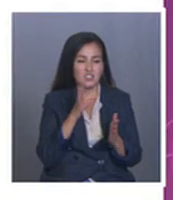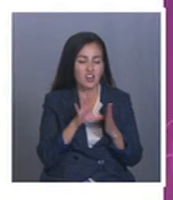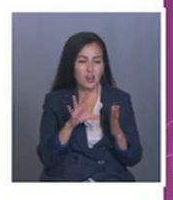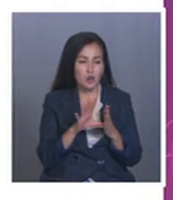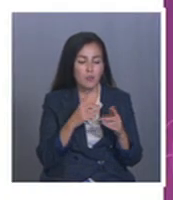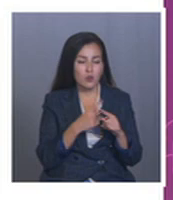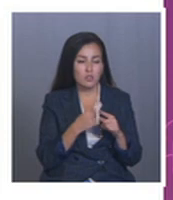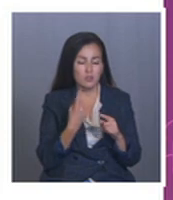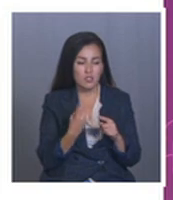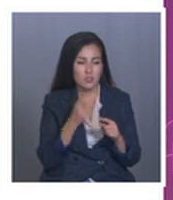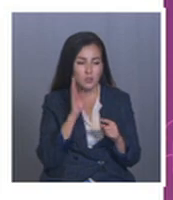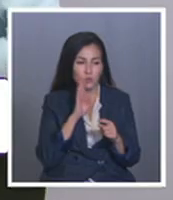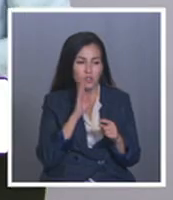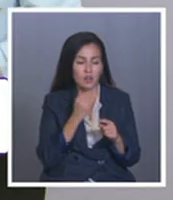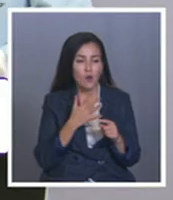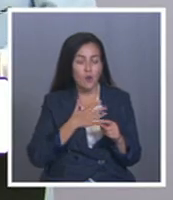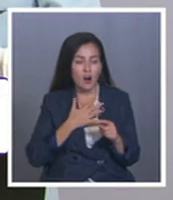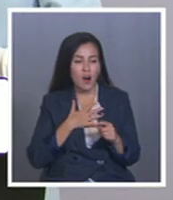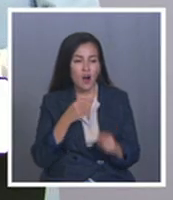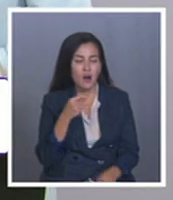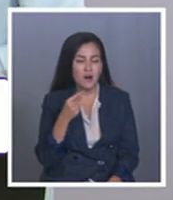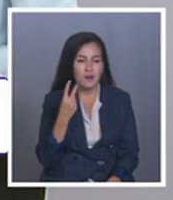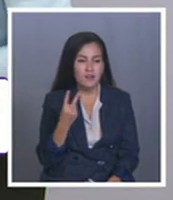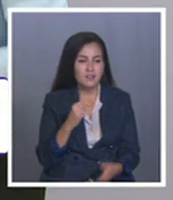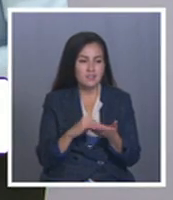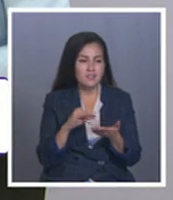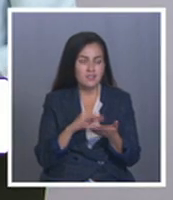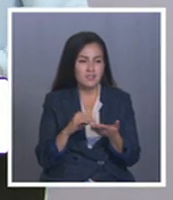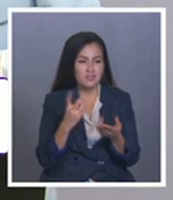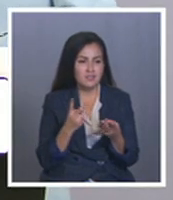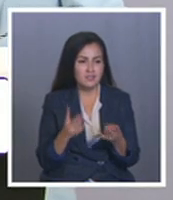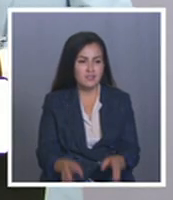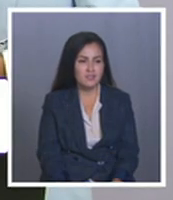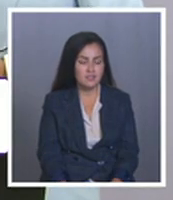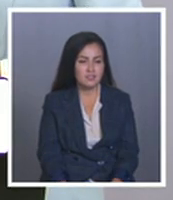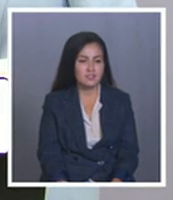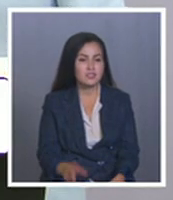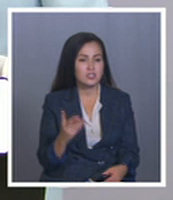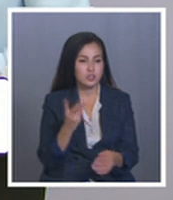1, оттектің заряды минус 2 жазылады. Үшінші,